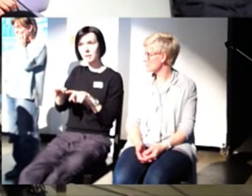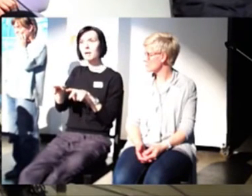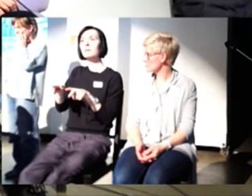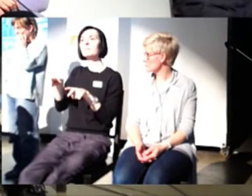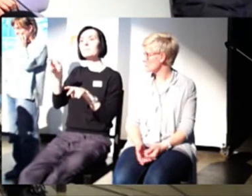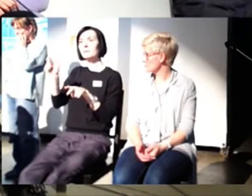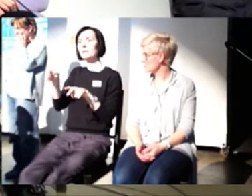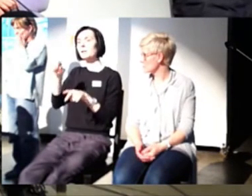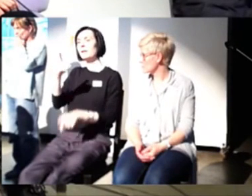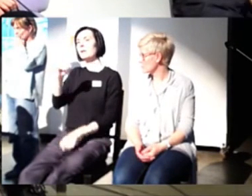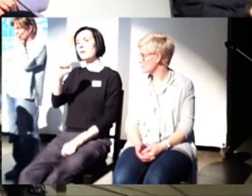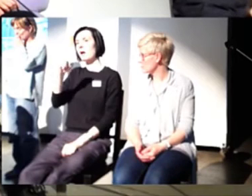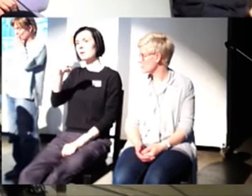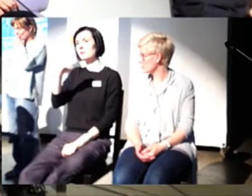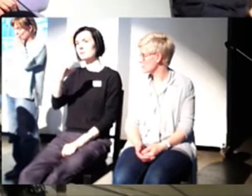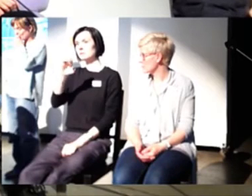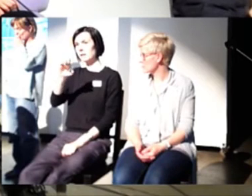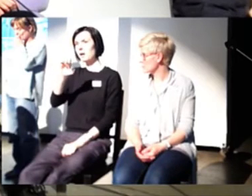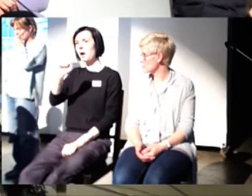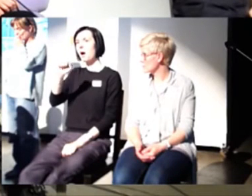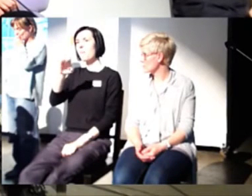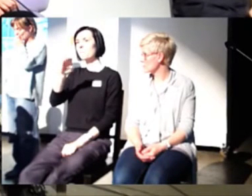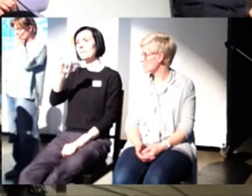Chaos-Company, jos on tuttuja. Niin,